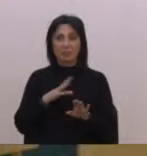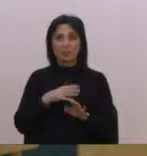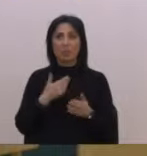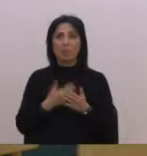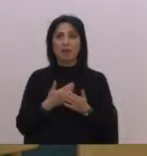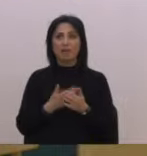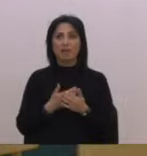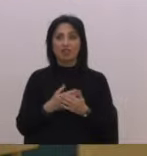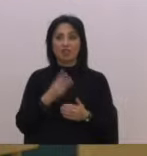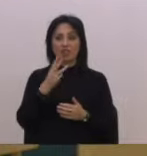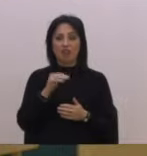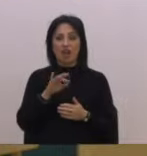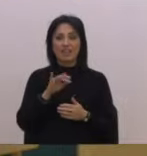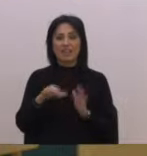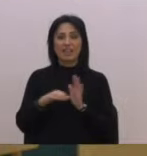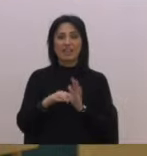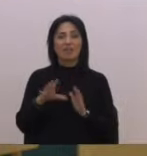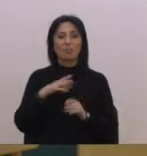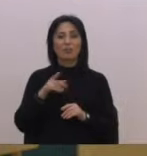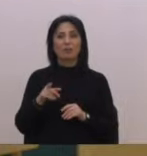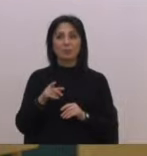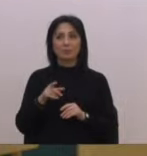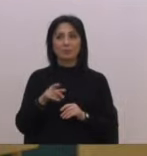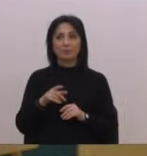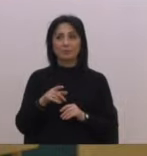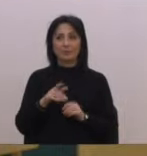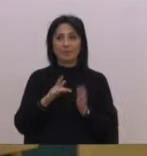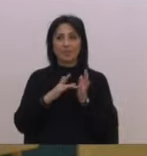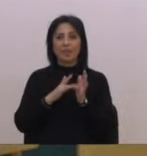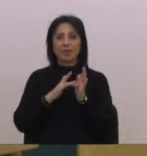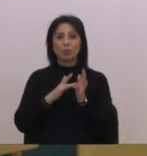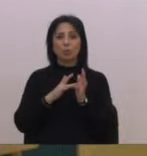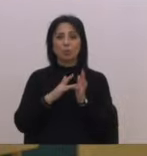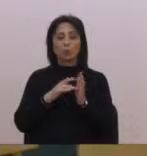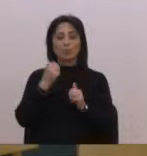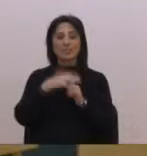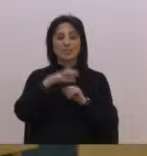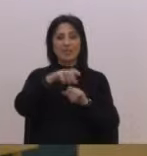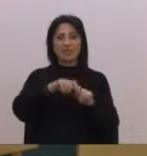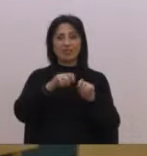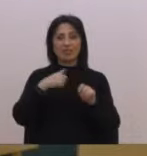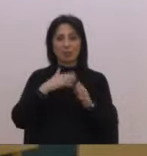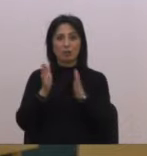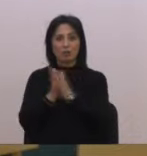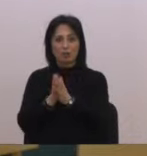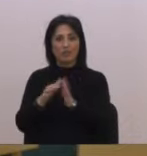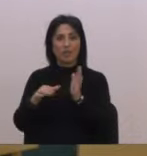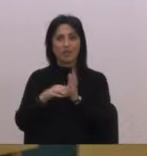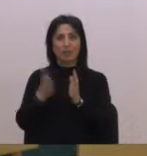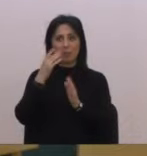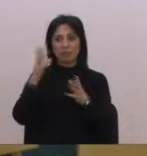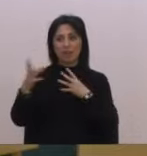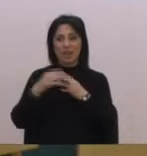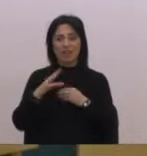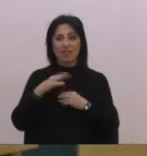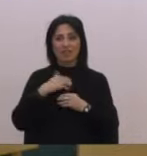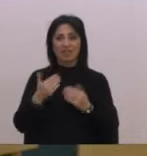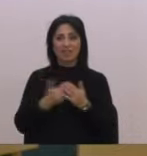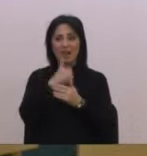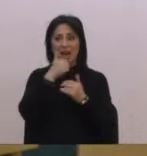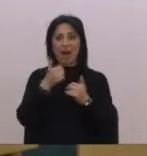მაგალითად, შატელში რომ დაგვეხმარეთ ვიზიტორთა ცენტრის მშენებლობაზე. ჩემი თხოვნით, ეღაში ერთად რომ ვიყავით